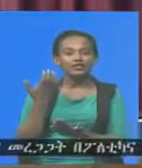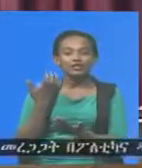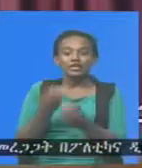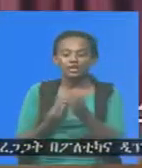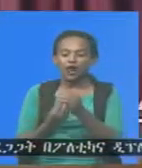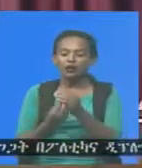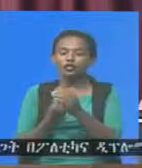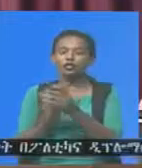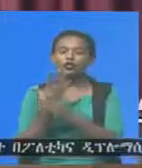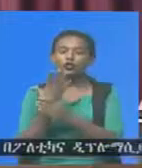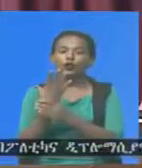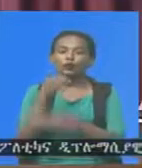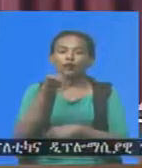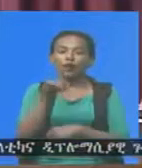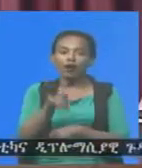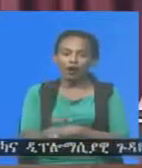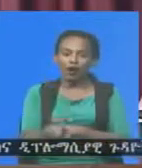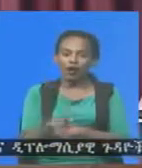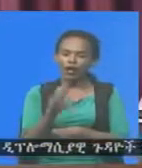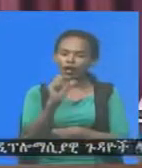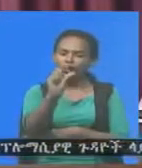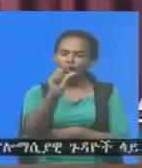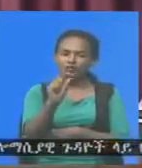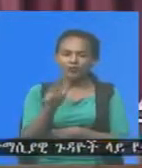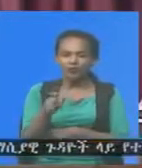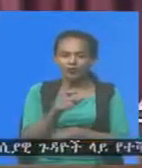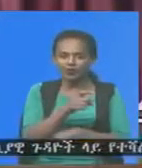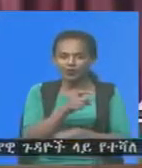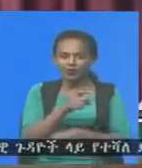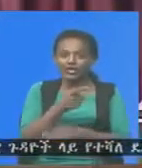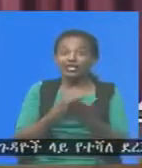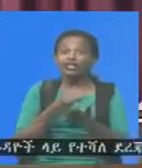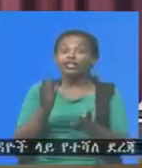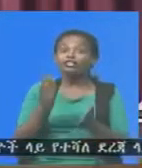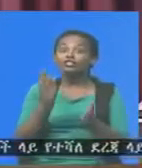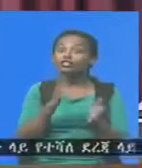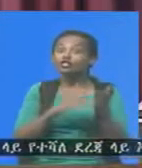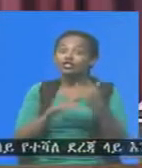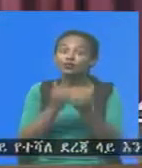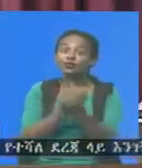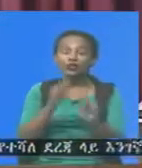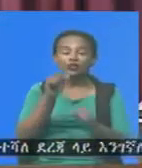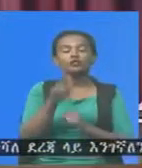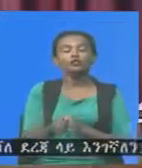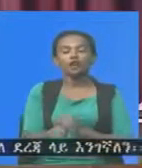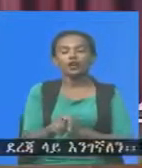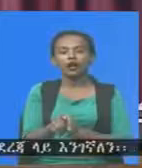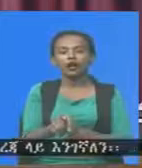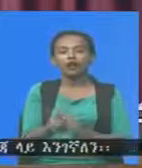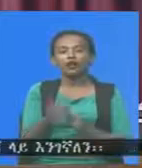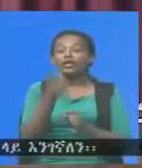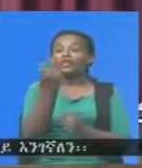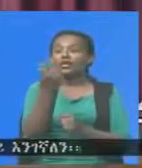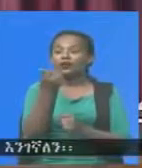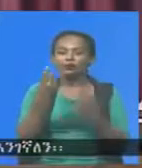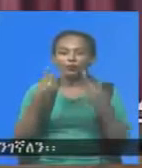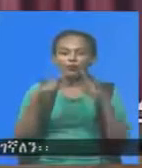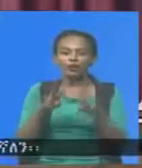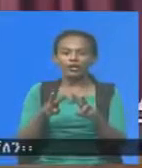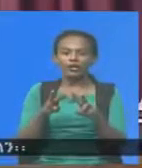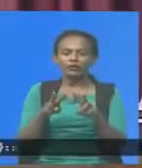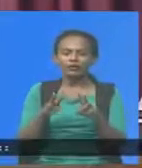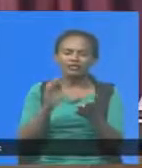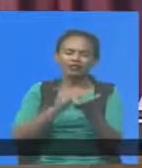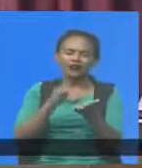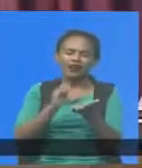ሊያመነጨው ከሚገባ ያነሰ በመሆኑ ይሄንን ችግር መፍታት ያስፈልጋል። ገቢን በሚመለከት በተደጋጋሚ